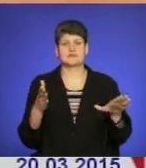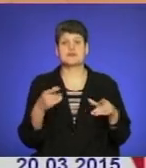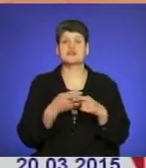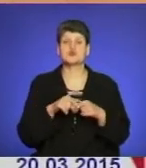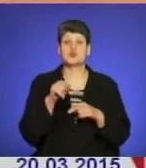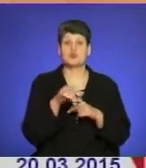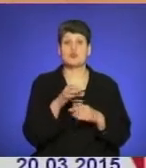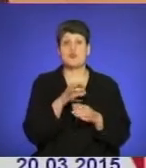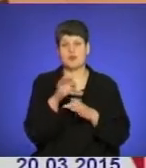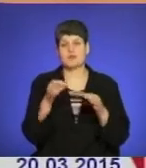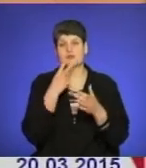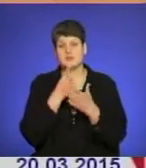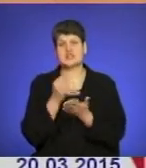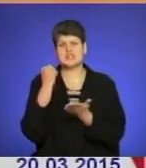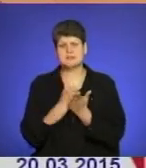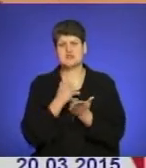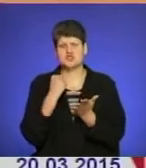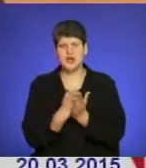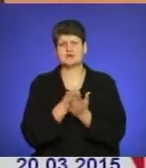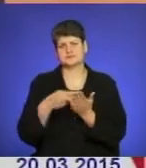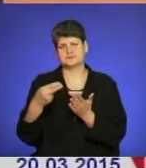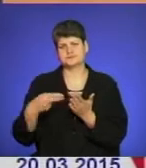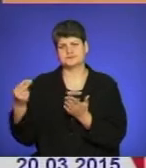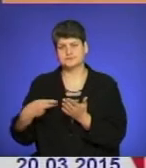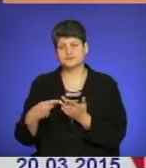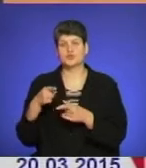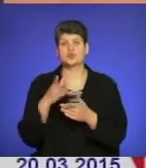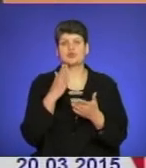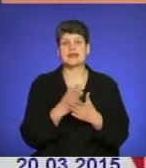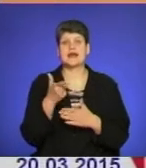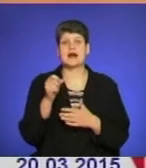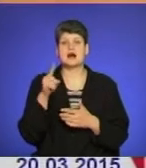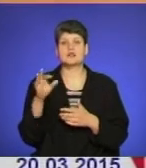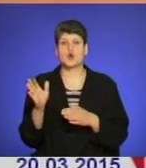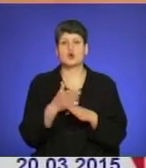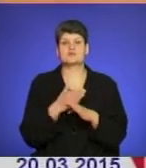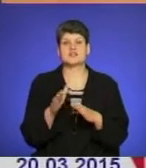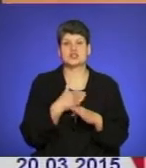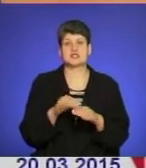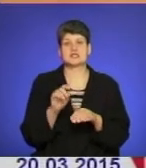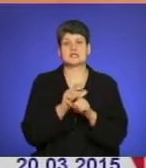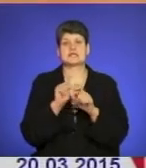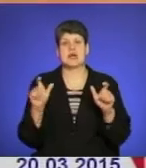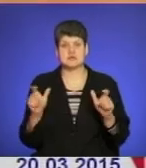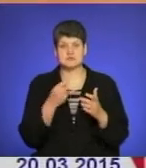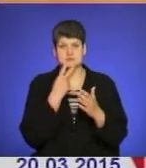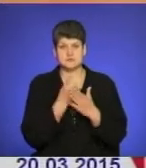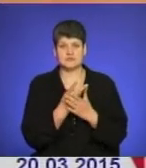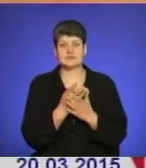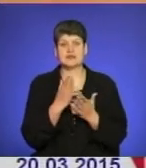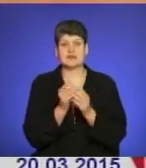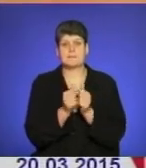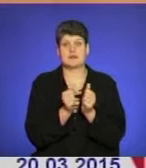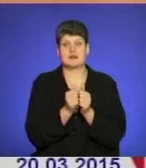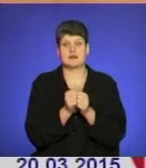проєкті, наскільки бачимо, з печатками, завірений, тут є газорозподільча станція. Тут вона йде. Тобто вона йде перед